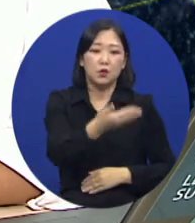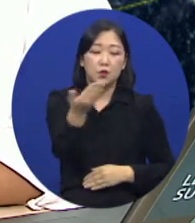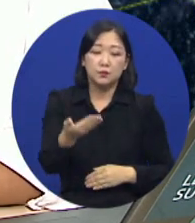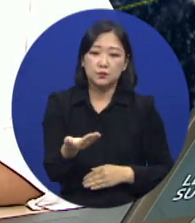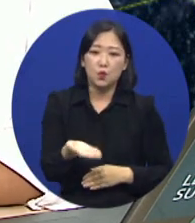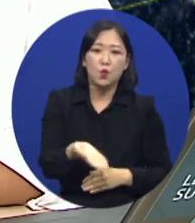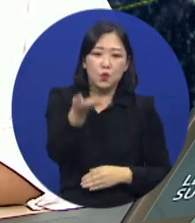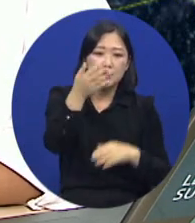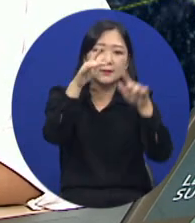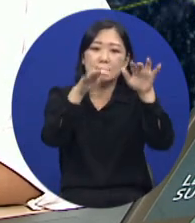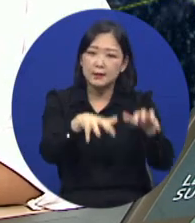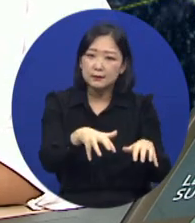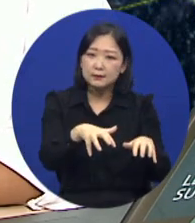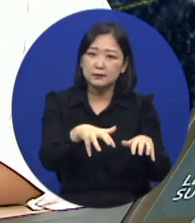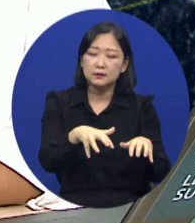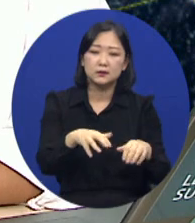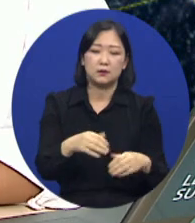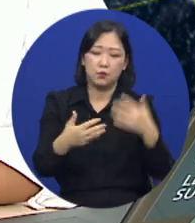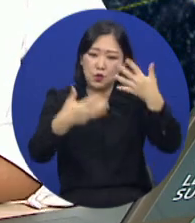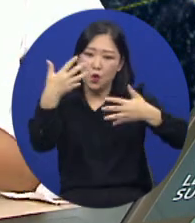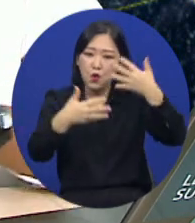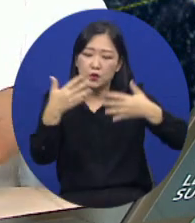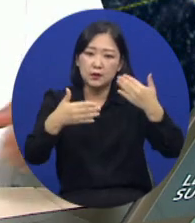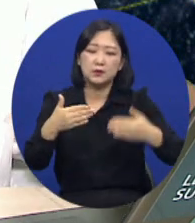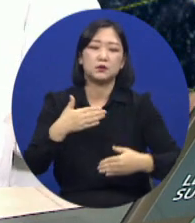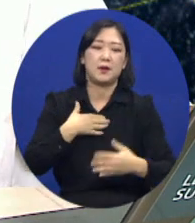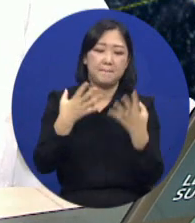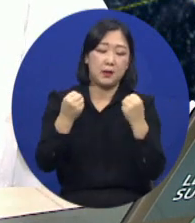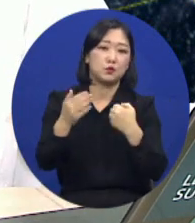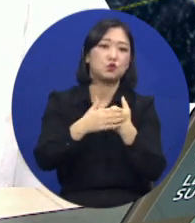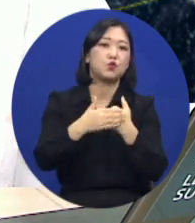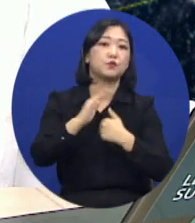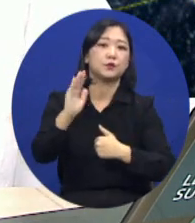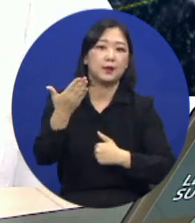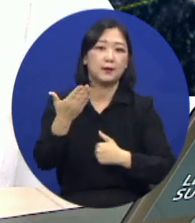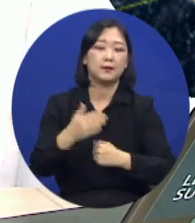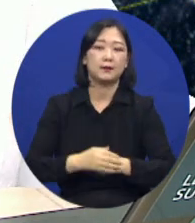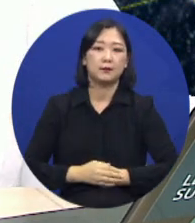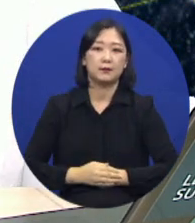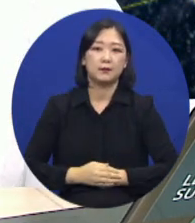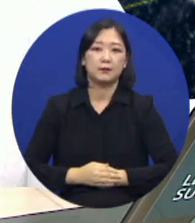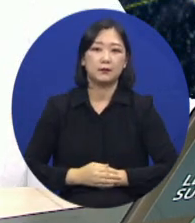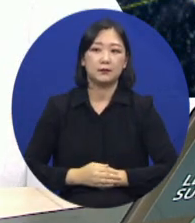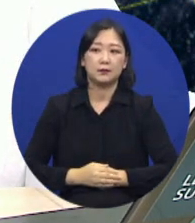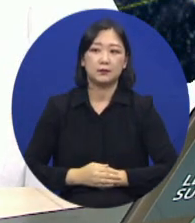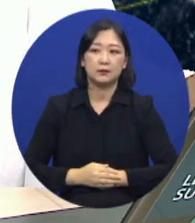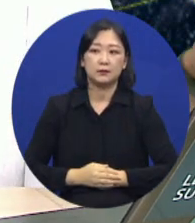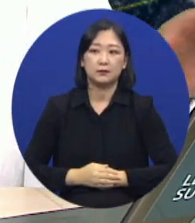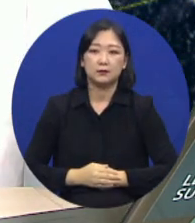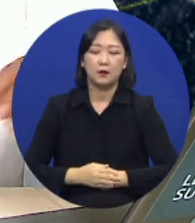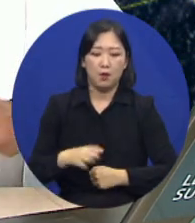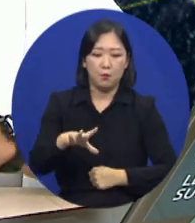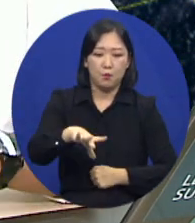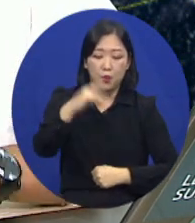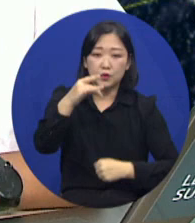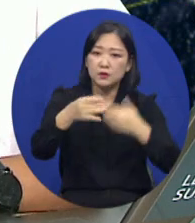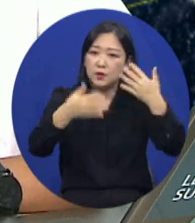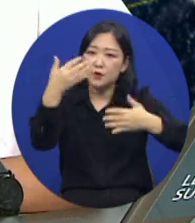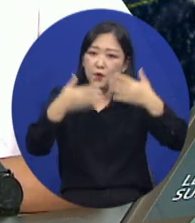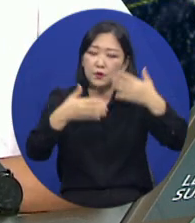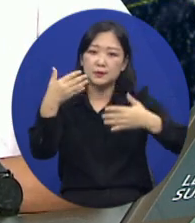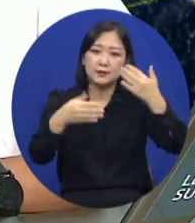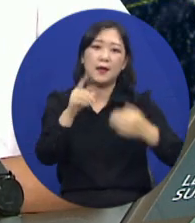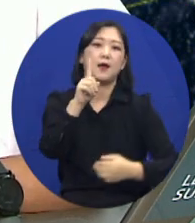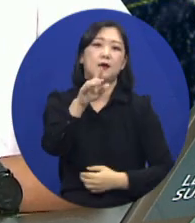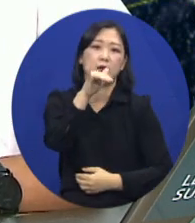올려주시는 댓글들 또 영상들이 저희에게 많은 도움이 되고 있습니다. 지금 전에 먼저 들어온 영상이